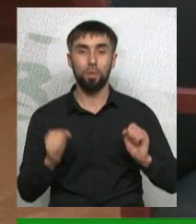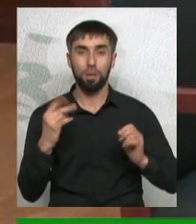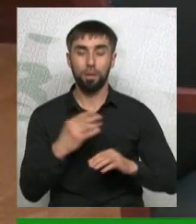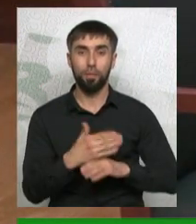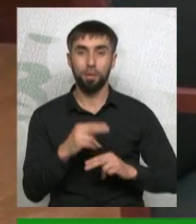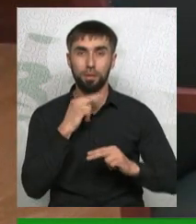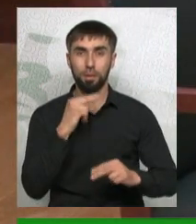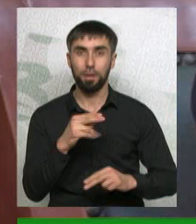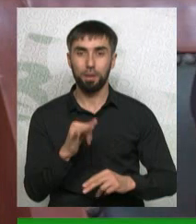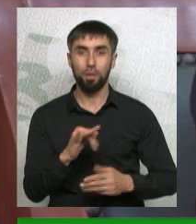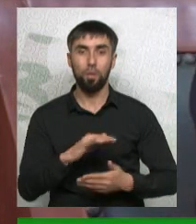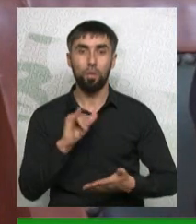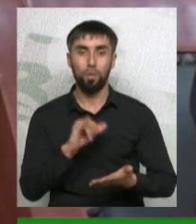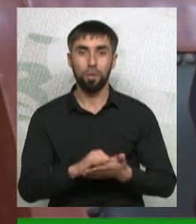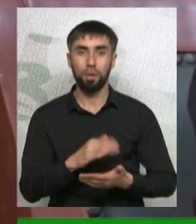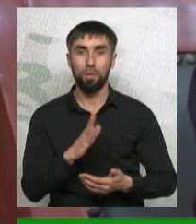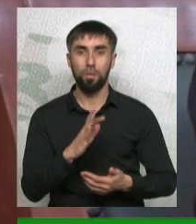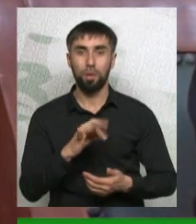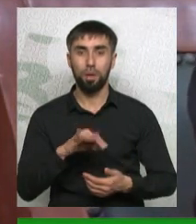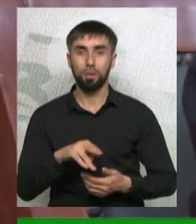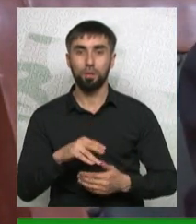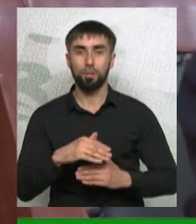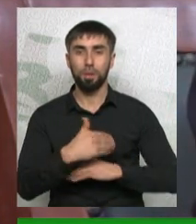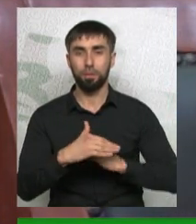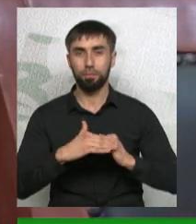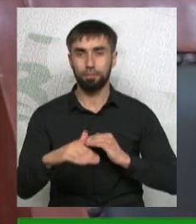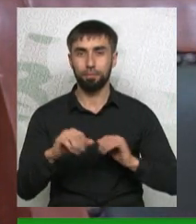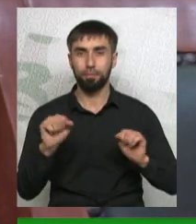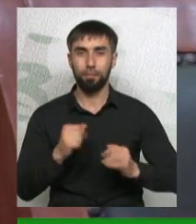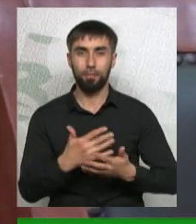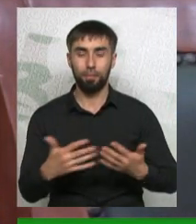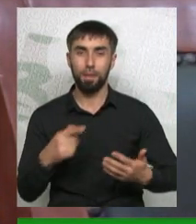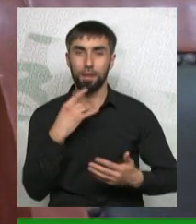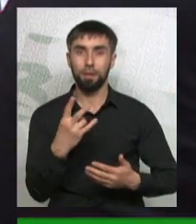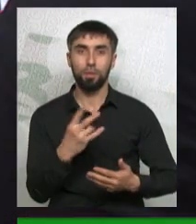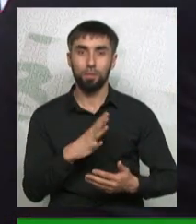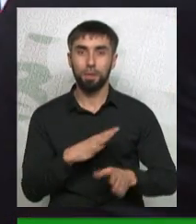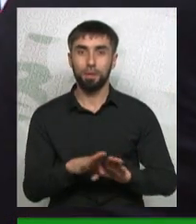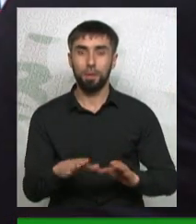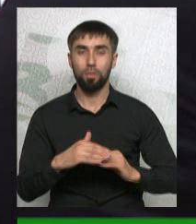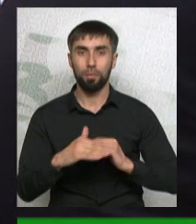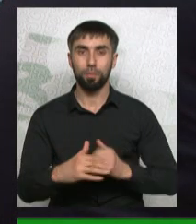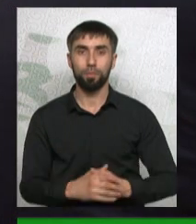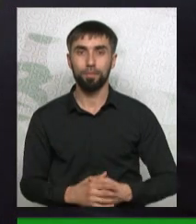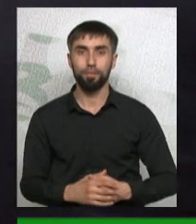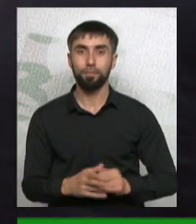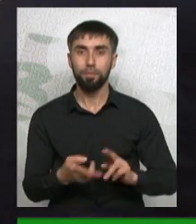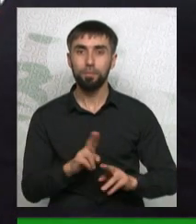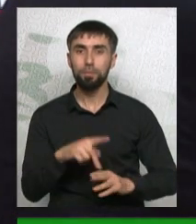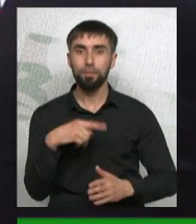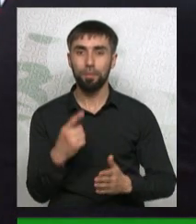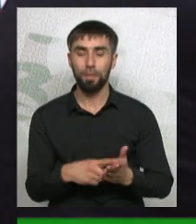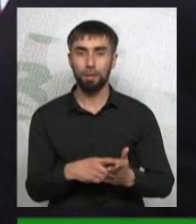уделить внимание и установке воркаут-площадок. В каждом населенном пункте республики должны быть такие площадки. Этот